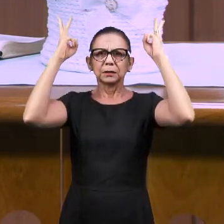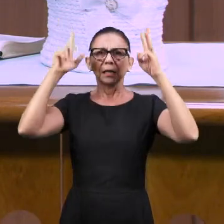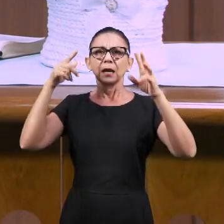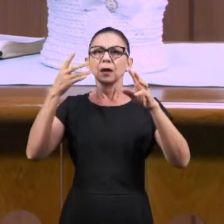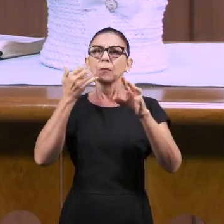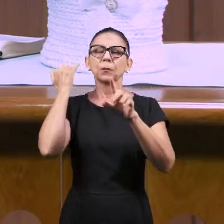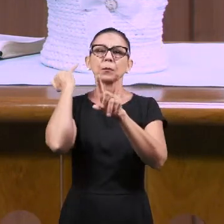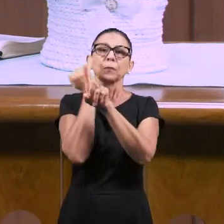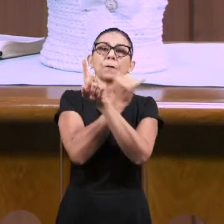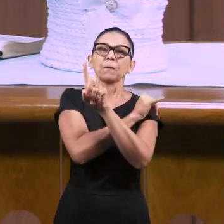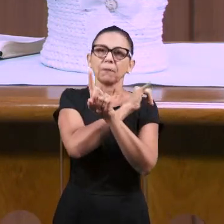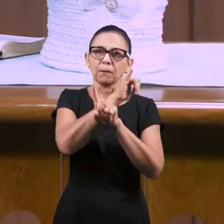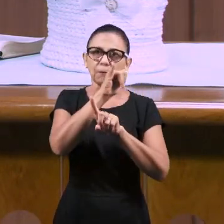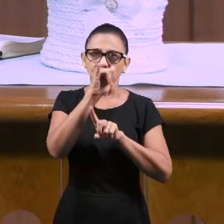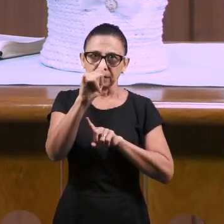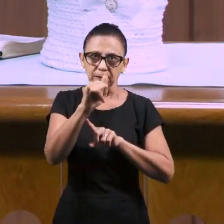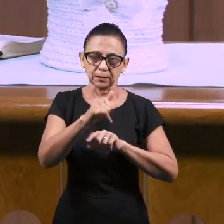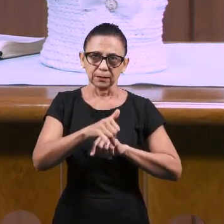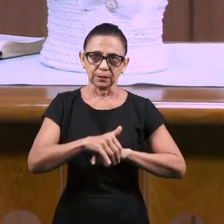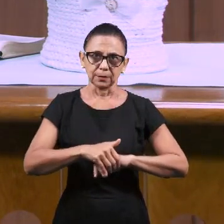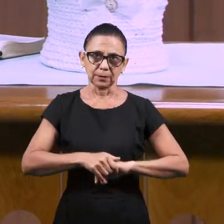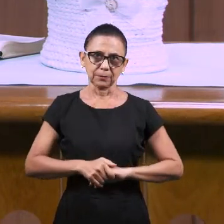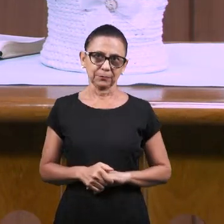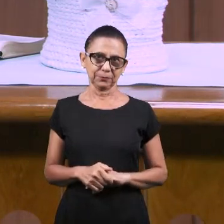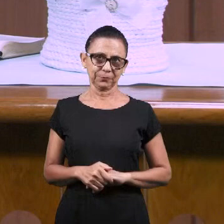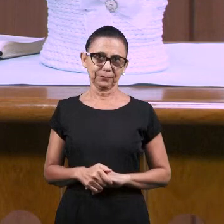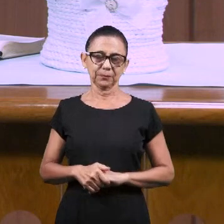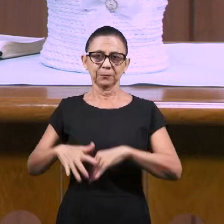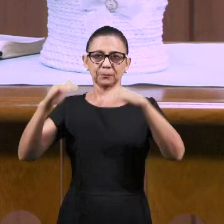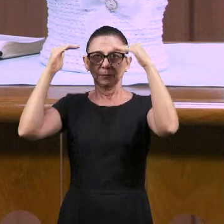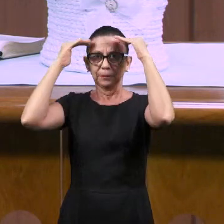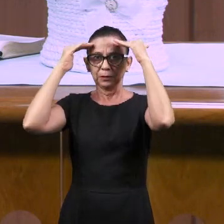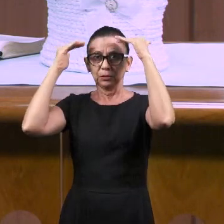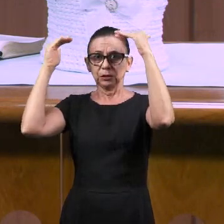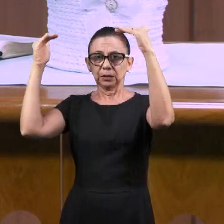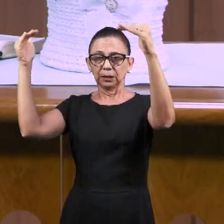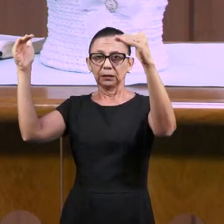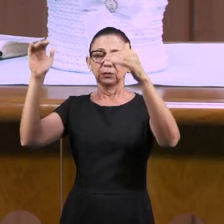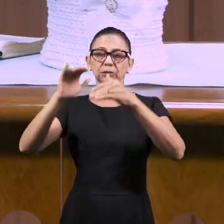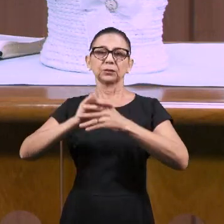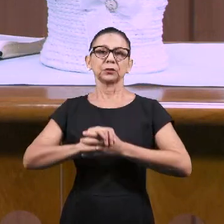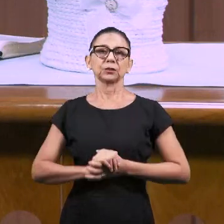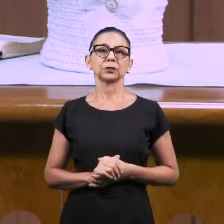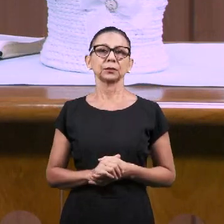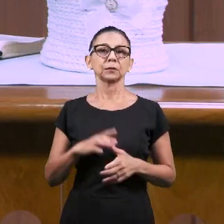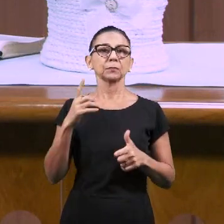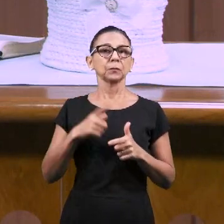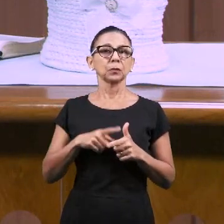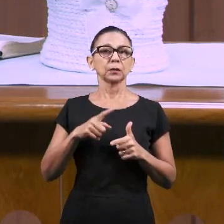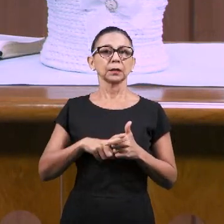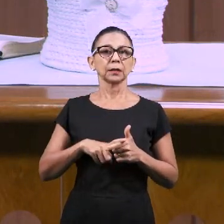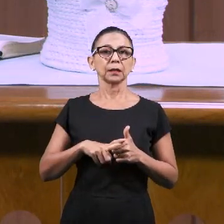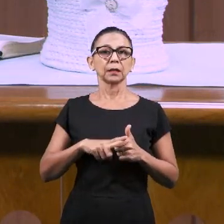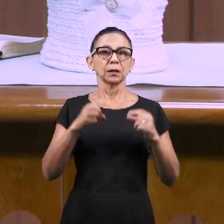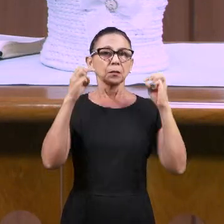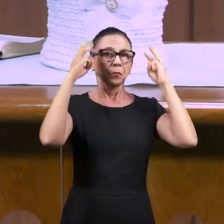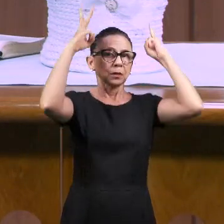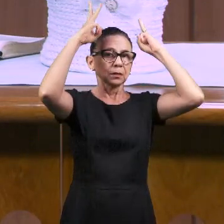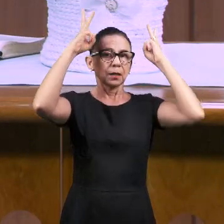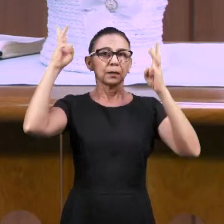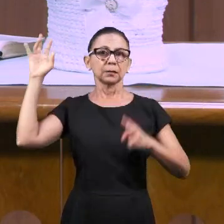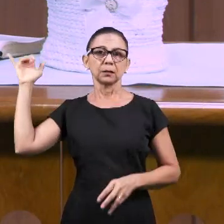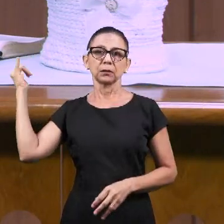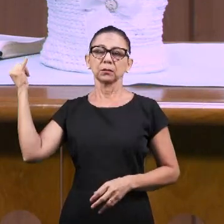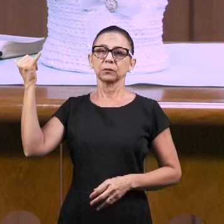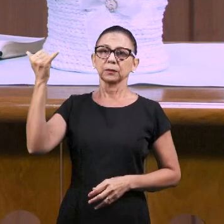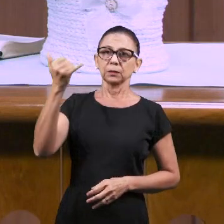il est le prophète. Il n'avait pas besoin de la chair pour entrer. Ce qui était prophétisé pour lui,